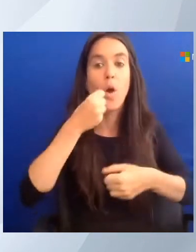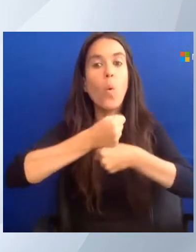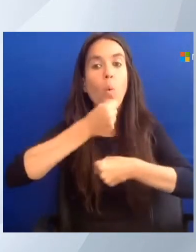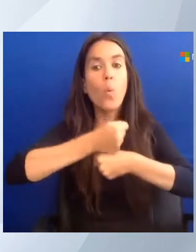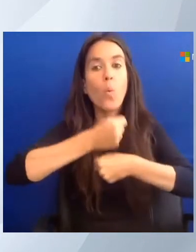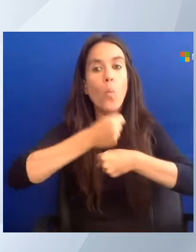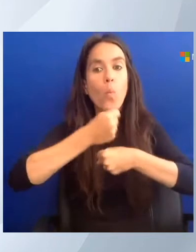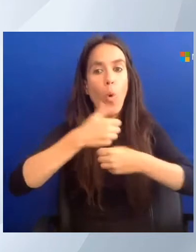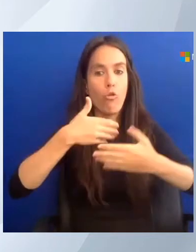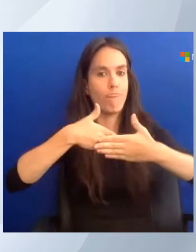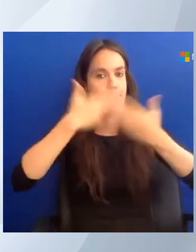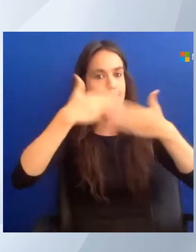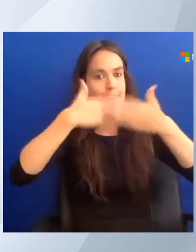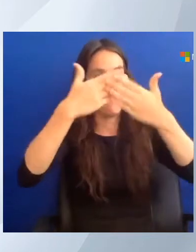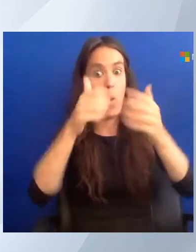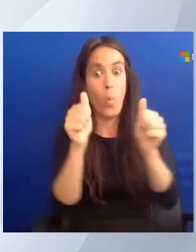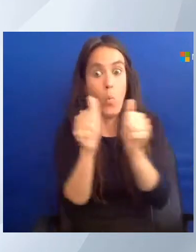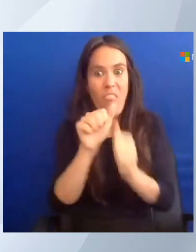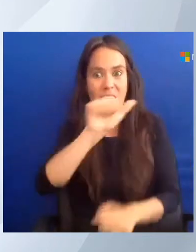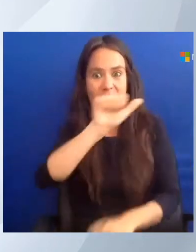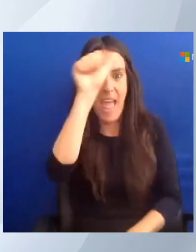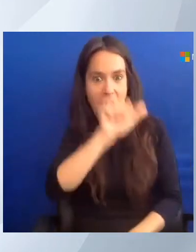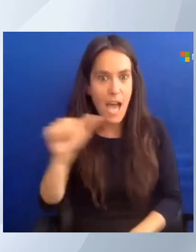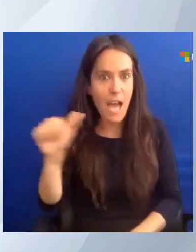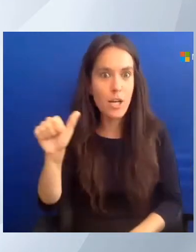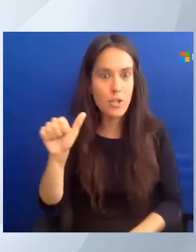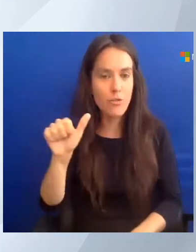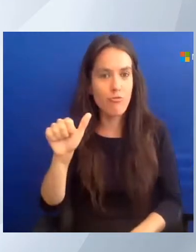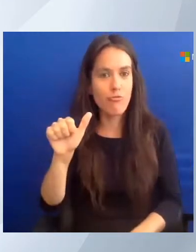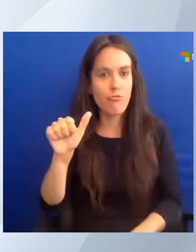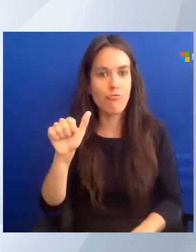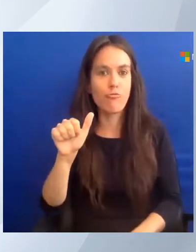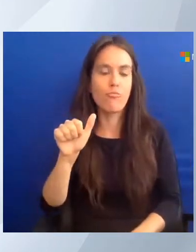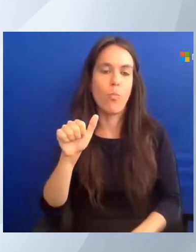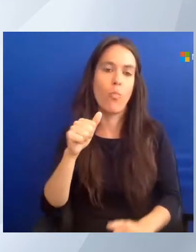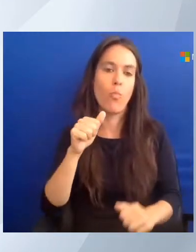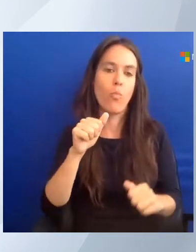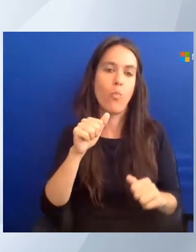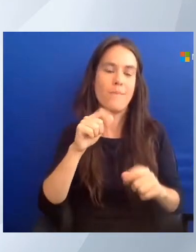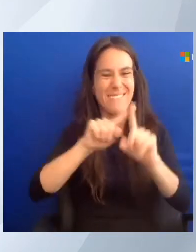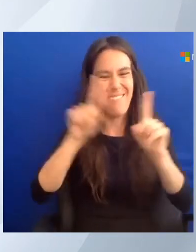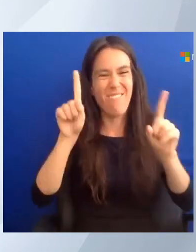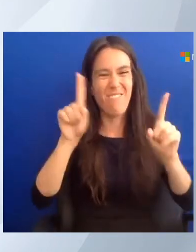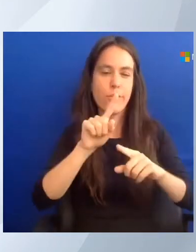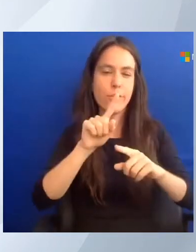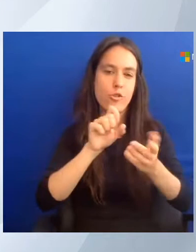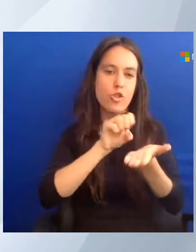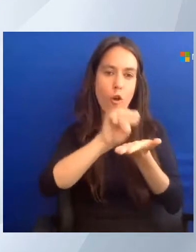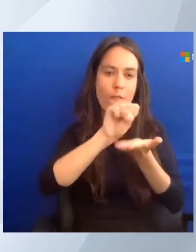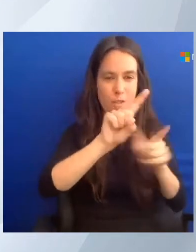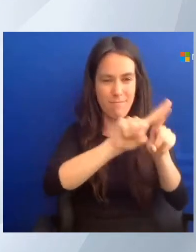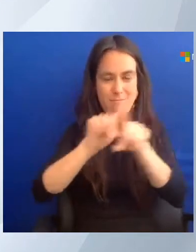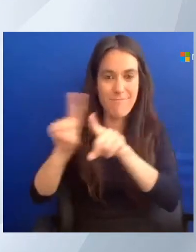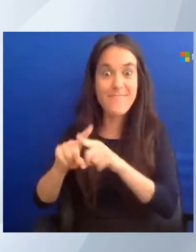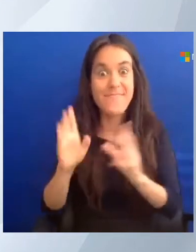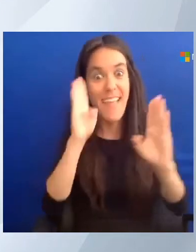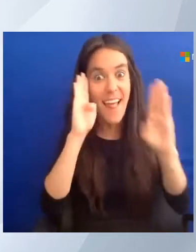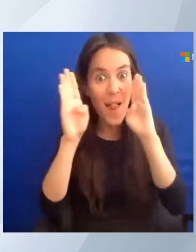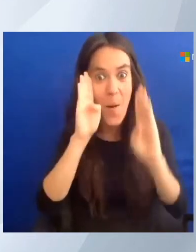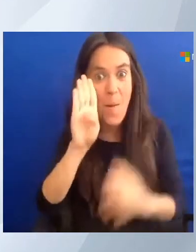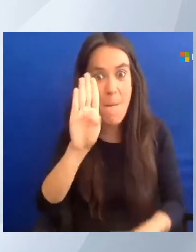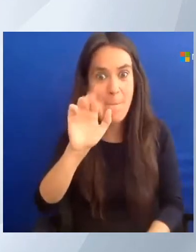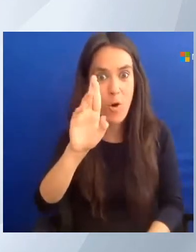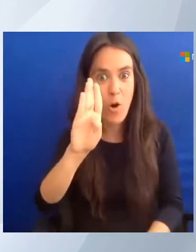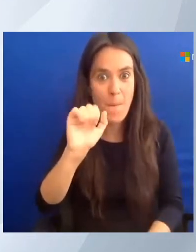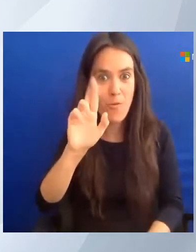Azure, Office 365 en Windows Server. Hi Barbara, leuk om hebben. Hi Xelke. Hoe gaat